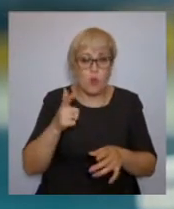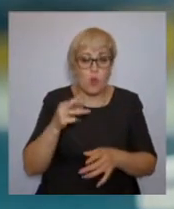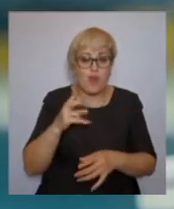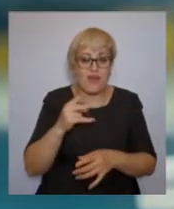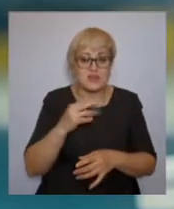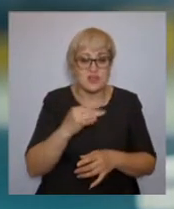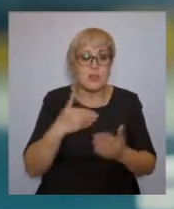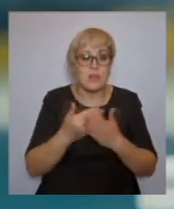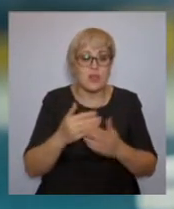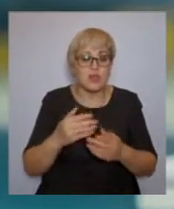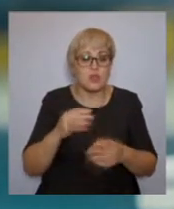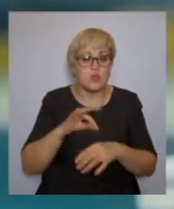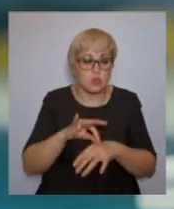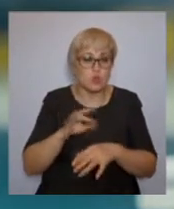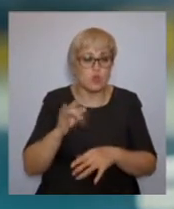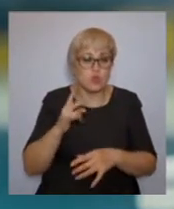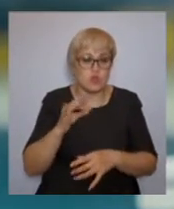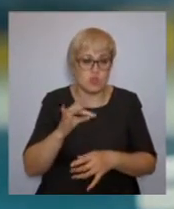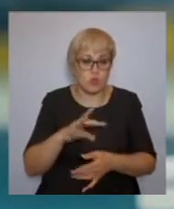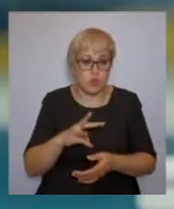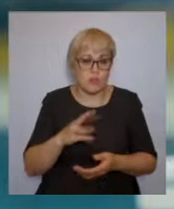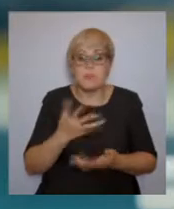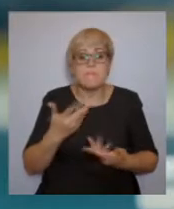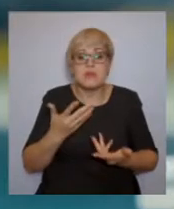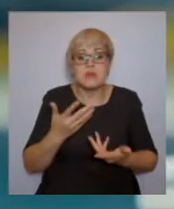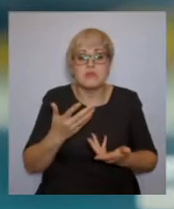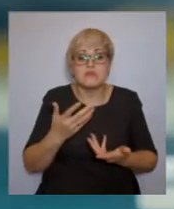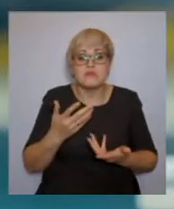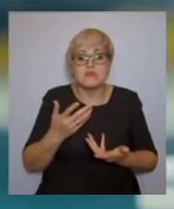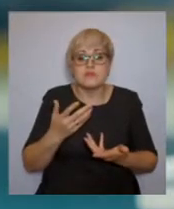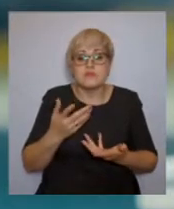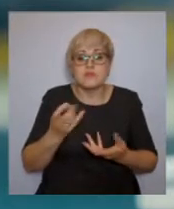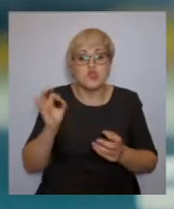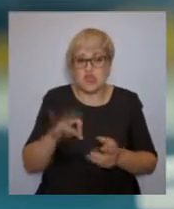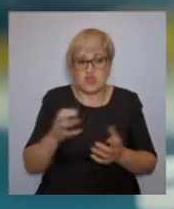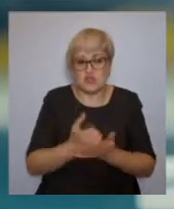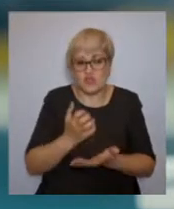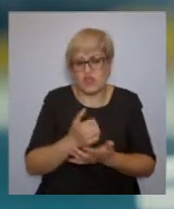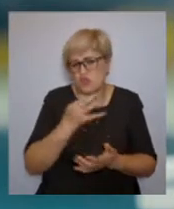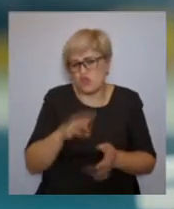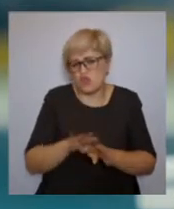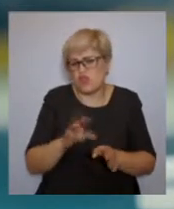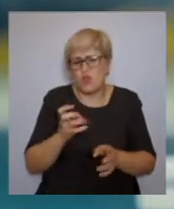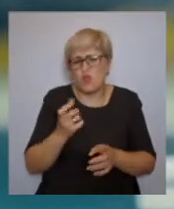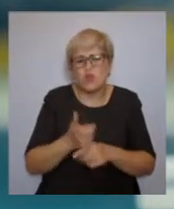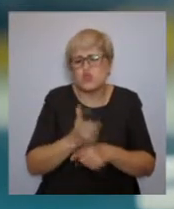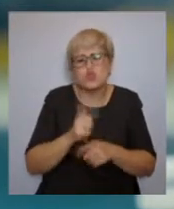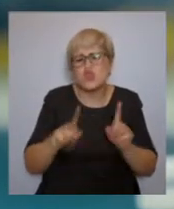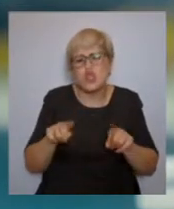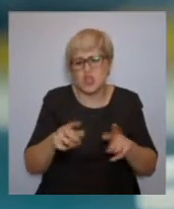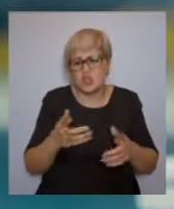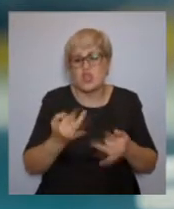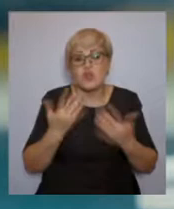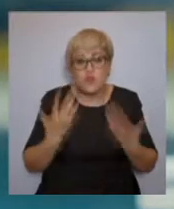он нам да за десять дней в этом добрались к ним потихонечку психологически мы были уже готовы к тому что мы можем обыграть